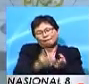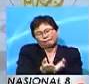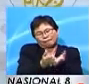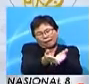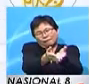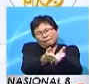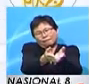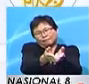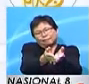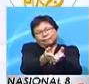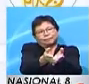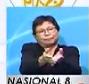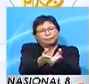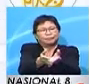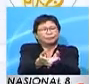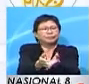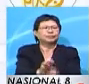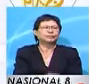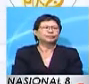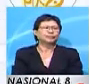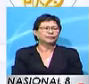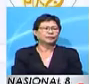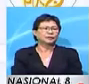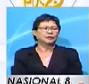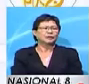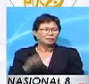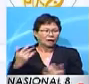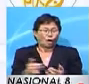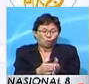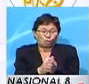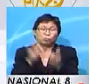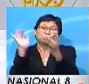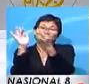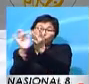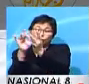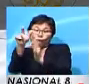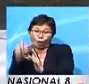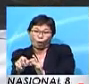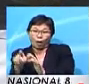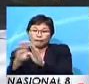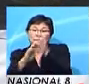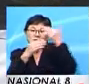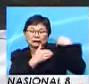misi kemanusiaan Zaituna Oliva. Pihaknya juga sedang berhubung dengan pihak berkaitan bagi